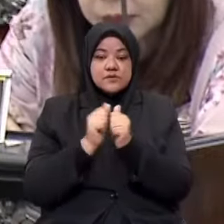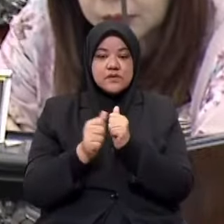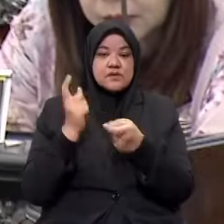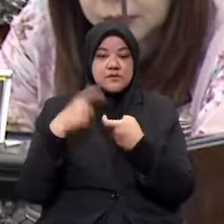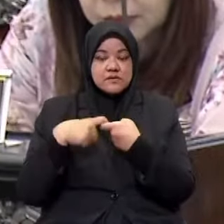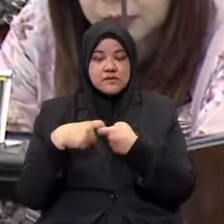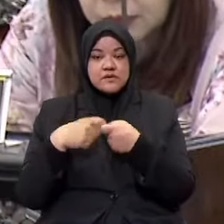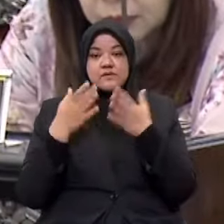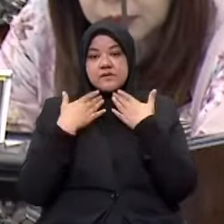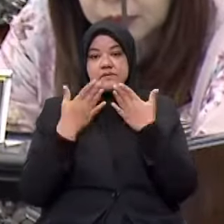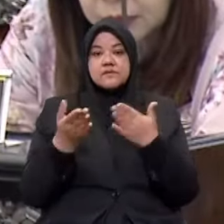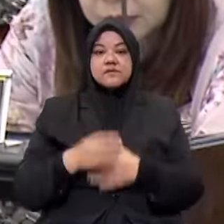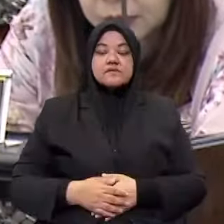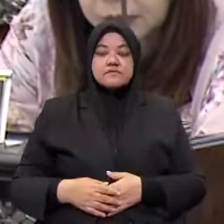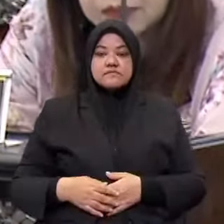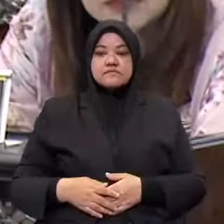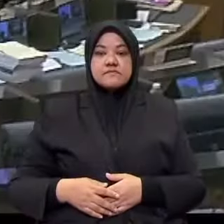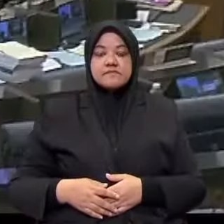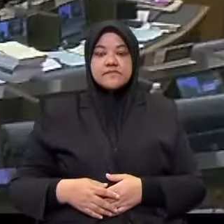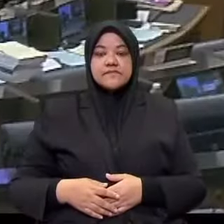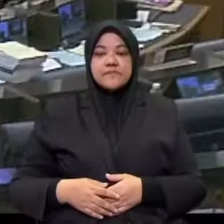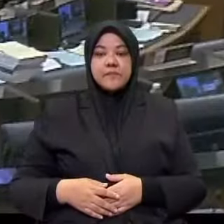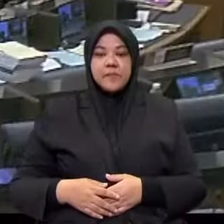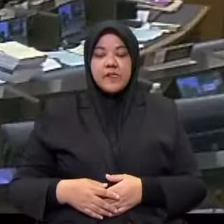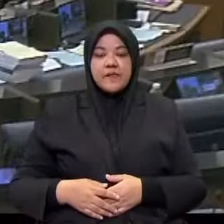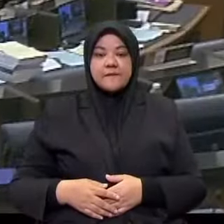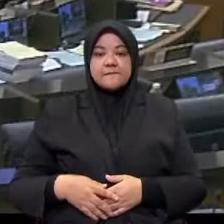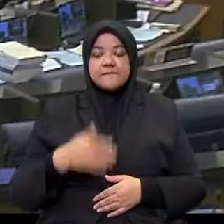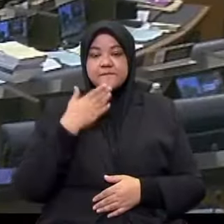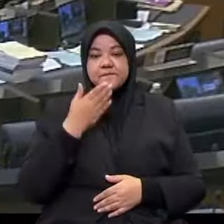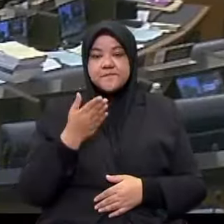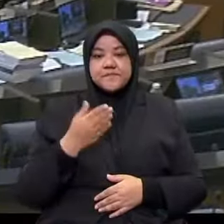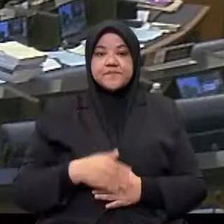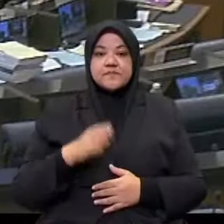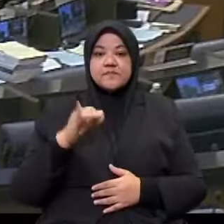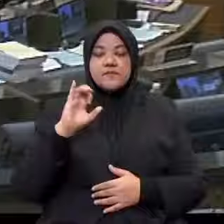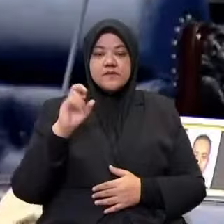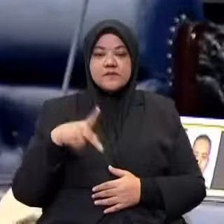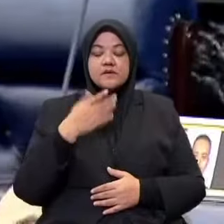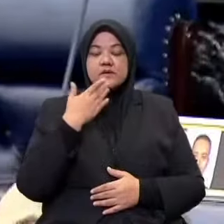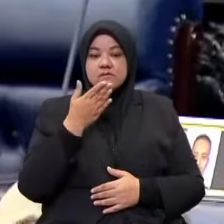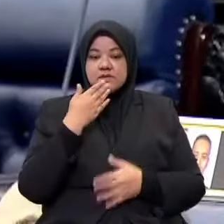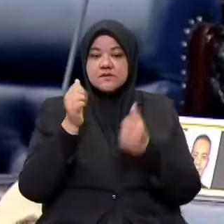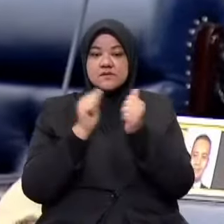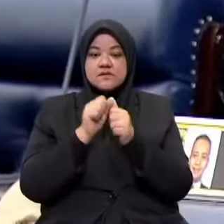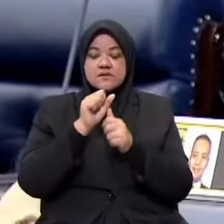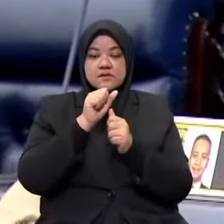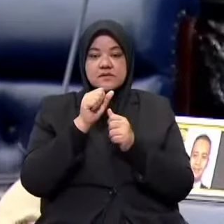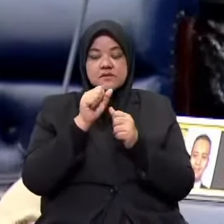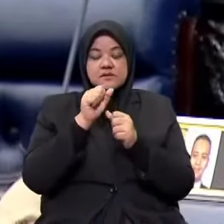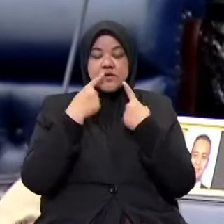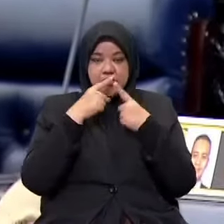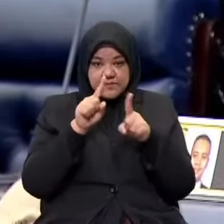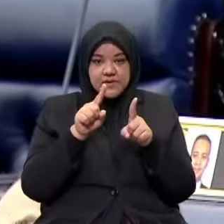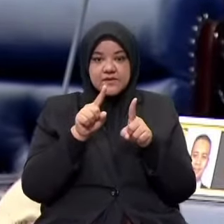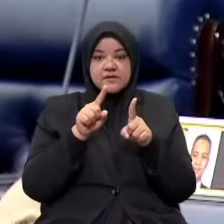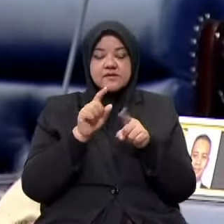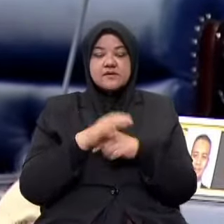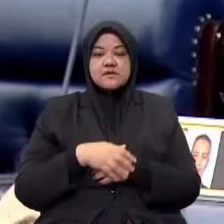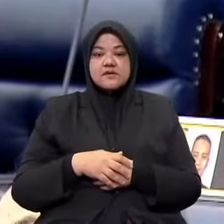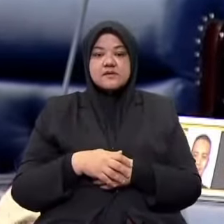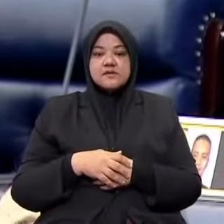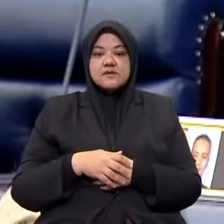yang berkenan sekiima Kasim kas ter kasih atas soalan jawapan yang